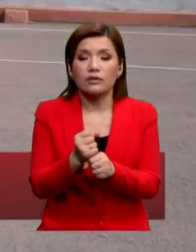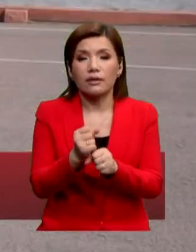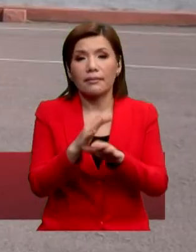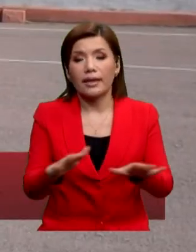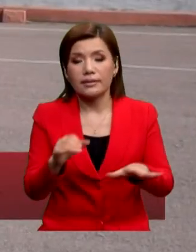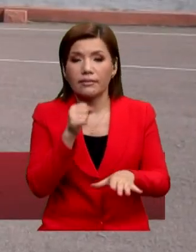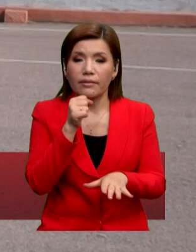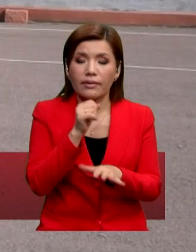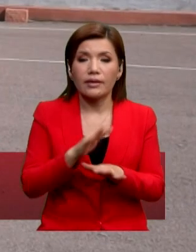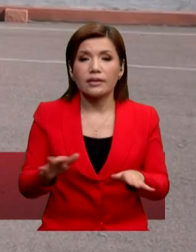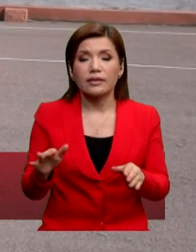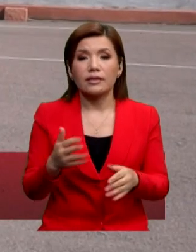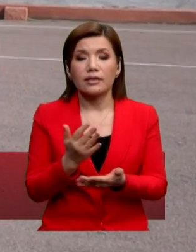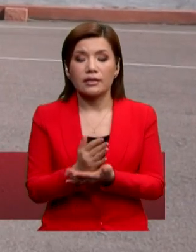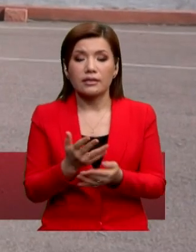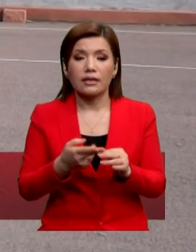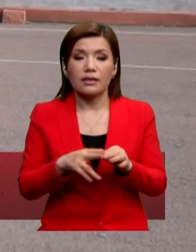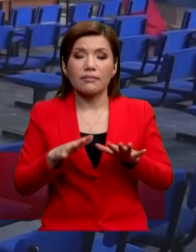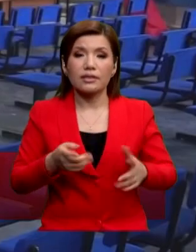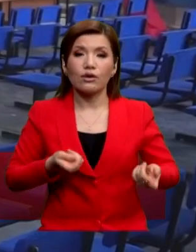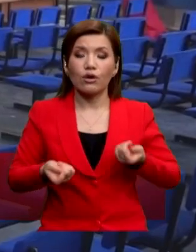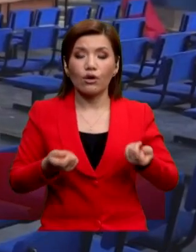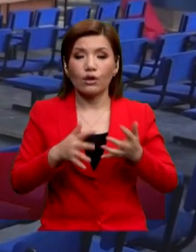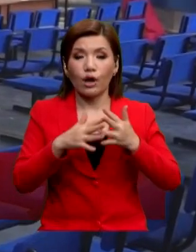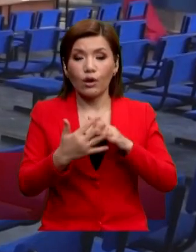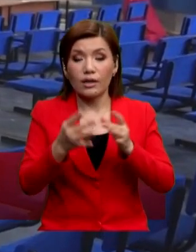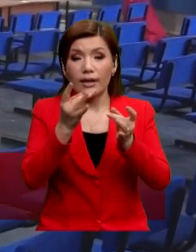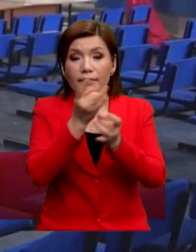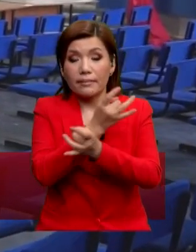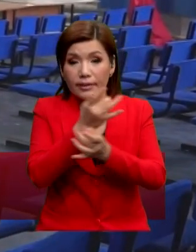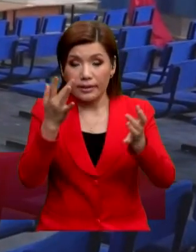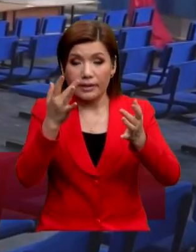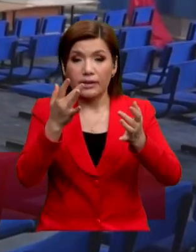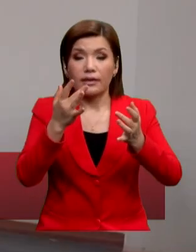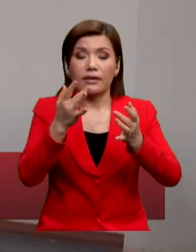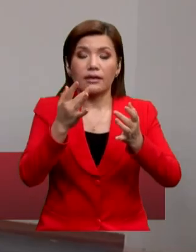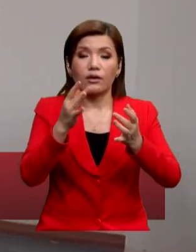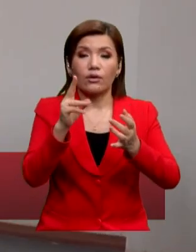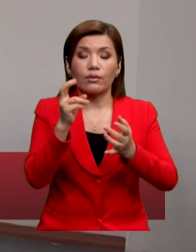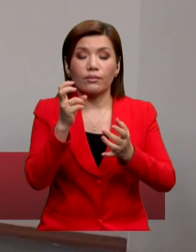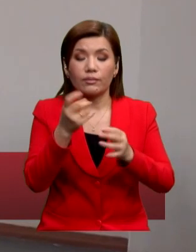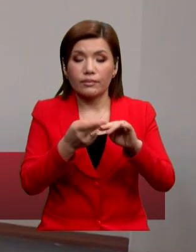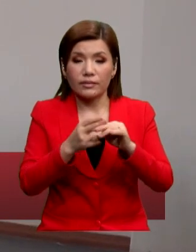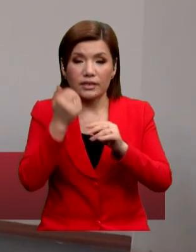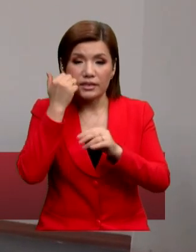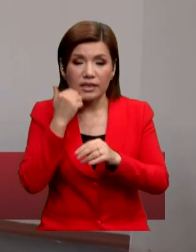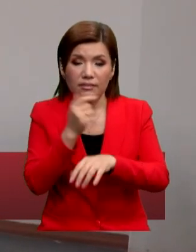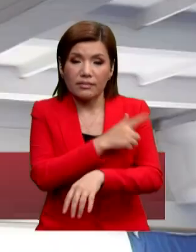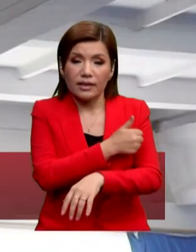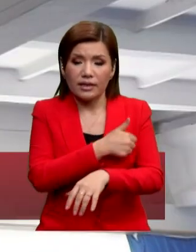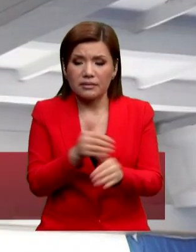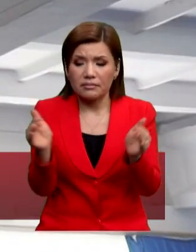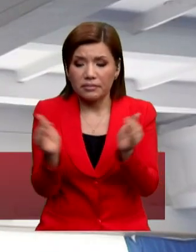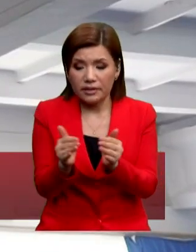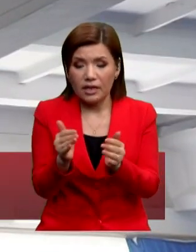жүреді. Жергілікті әкімдіктің мәліметінше ауылдан мәдениет клубын салу жоспарда жоқ, алайда ескі амбулатория ғимаратын шағын